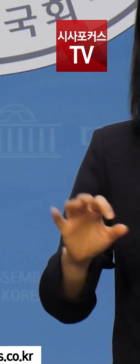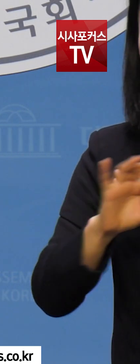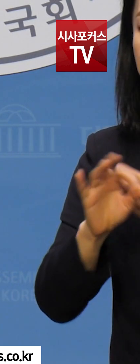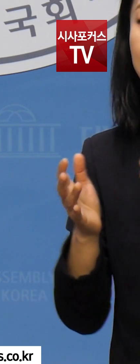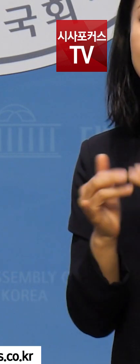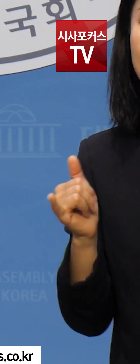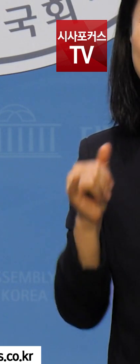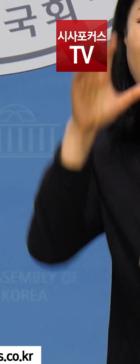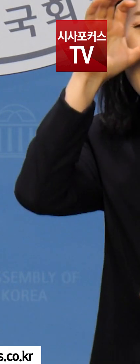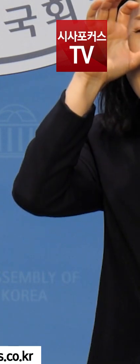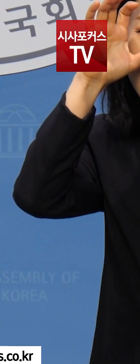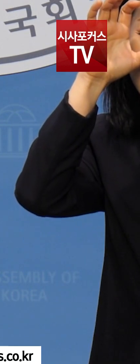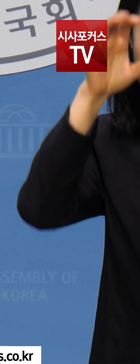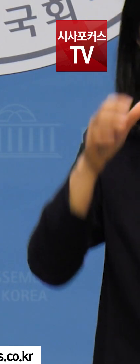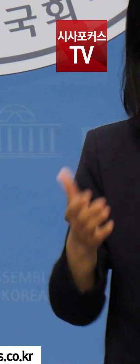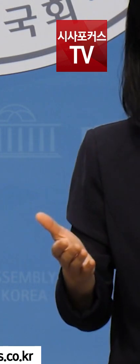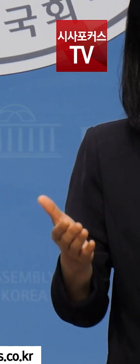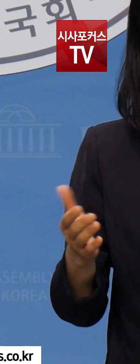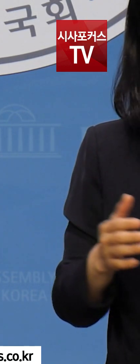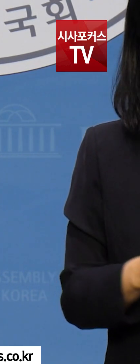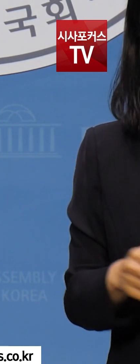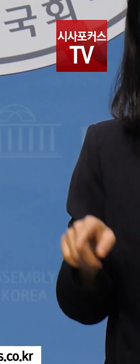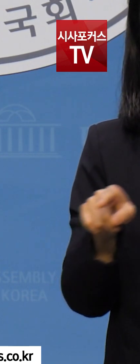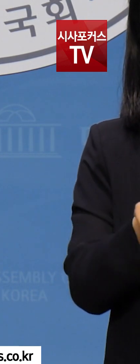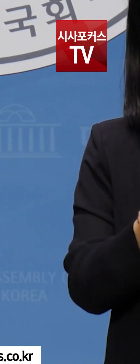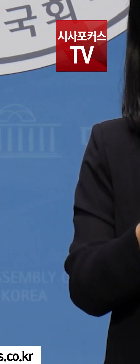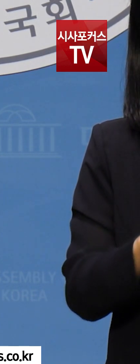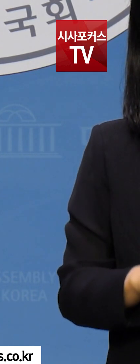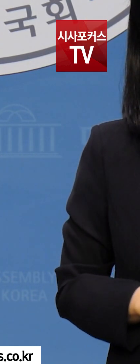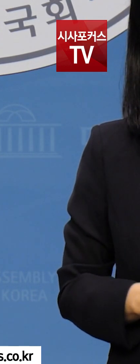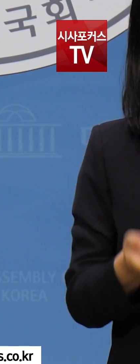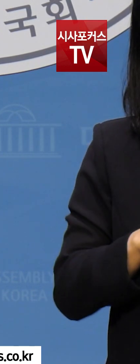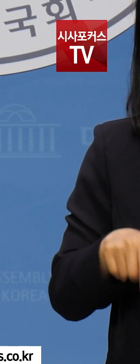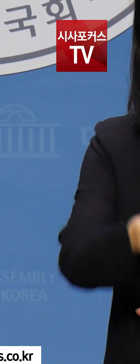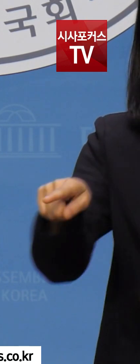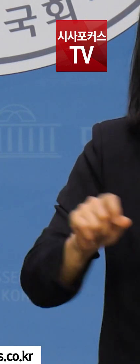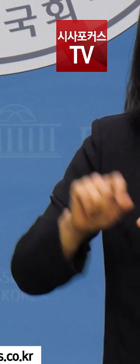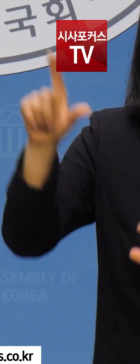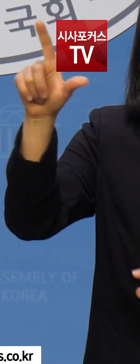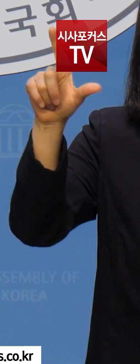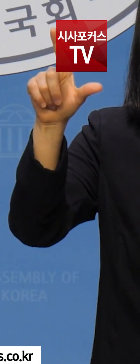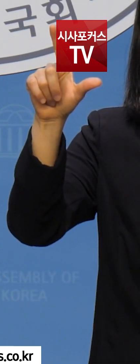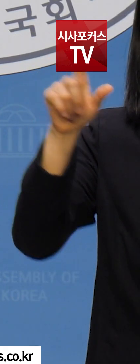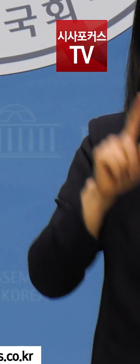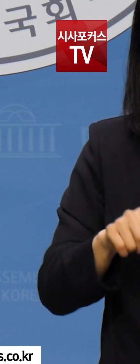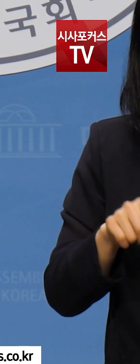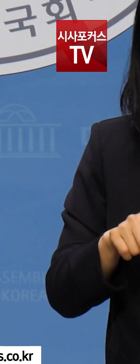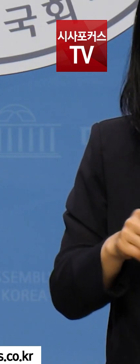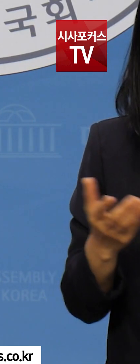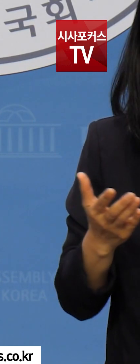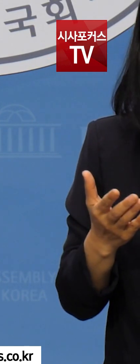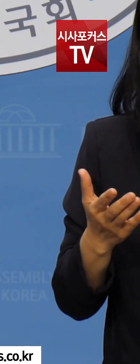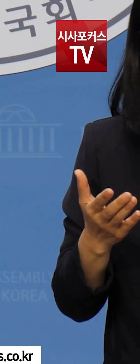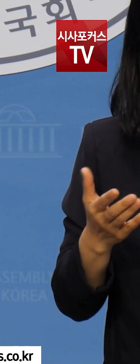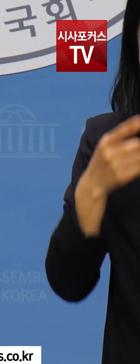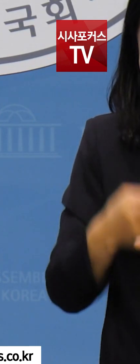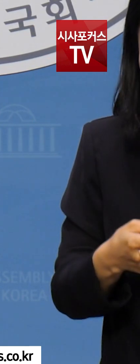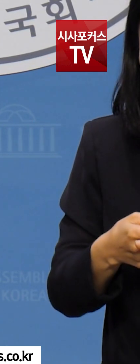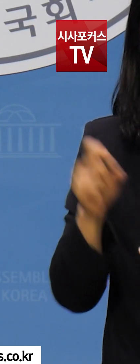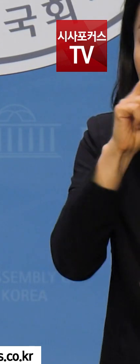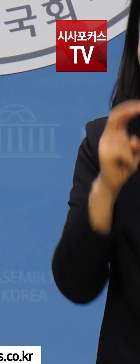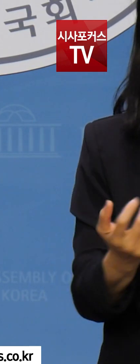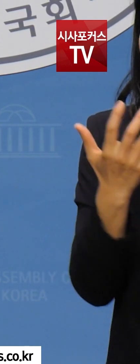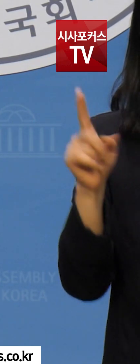때 현장이 주먹구구식으로 관리돼 탈출 통로를 찾지 못했을 가능성도 배제할 수